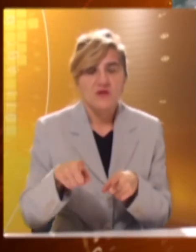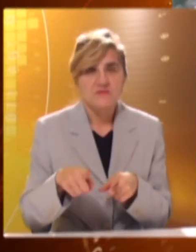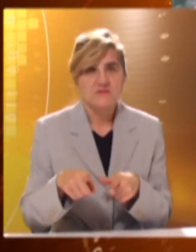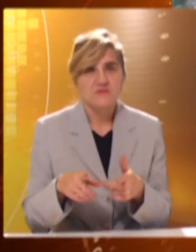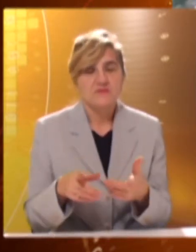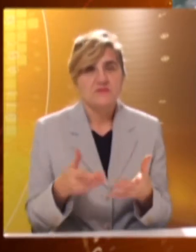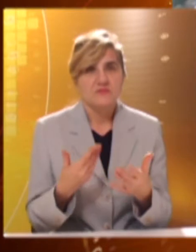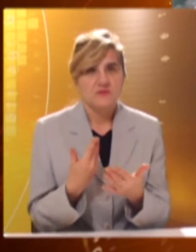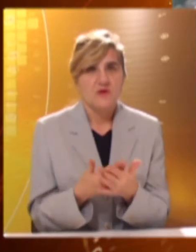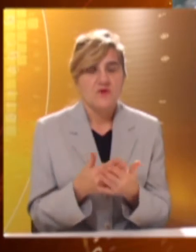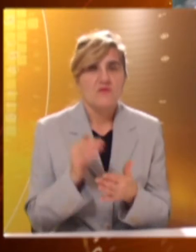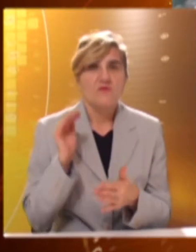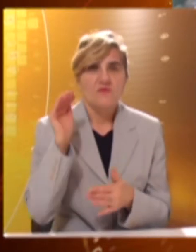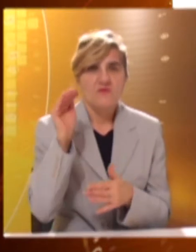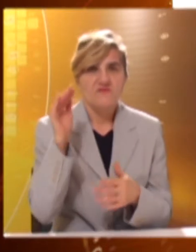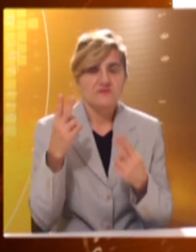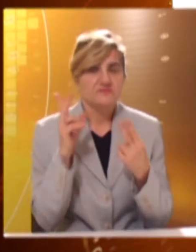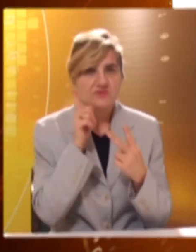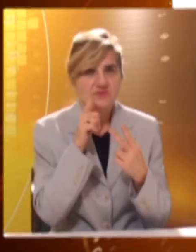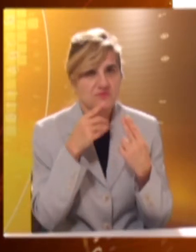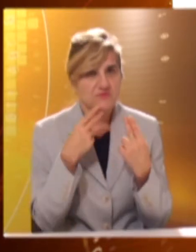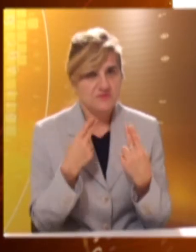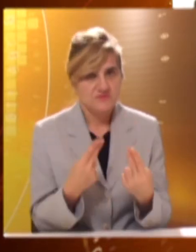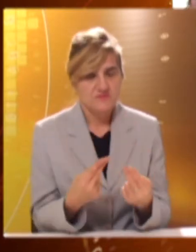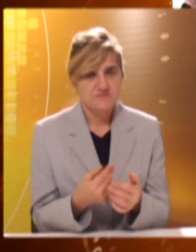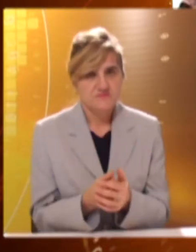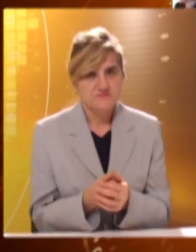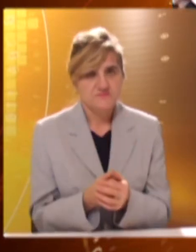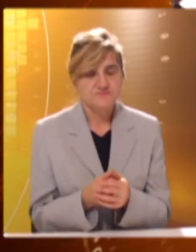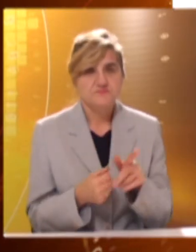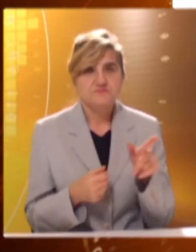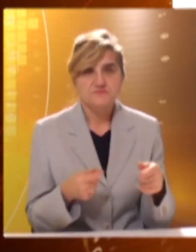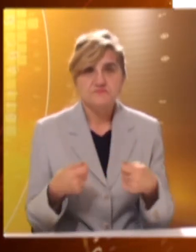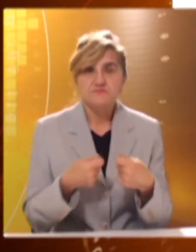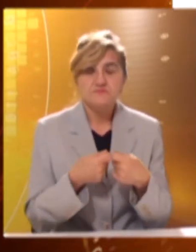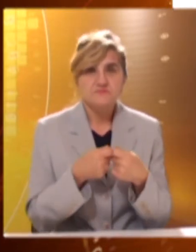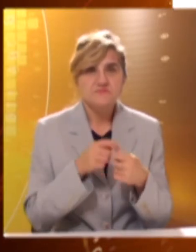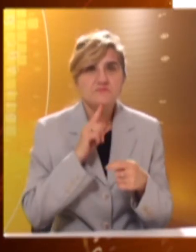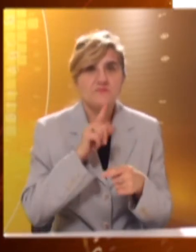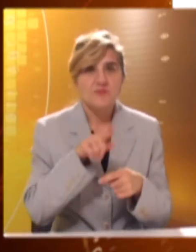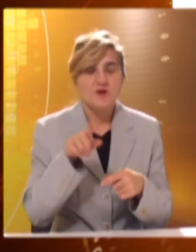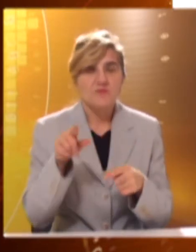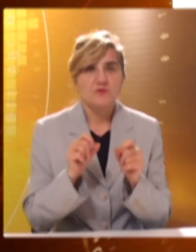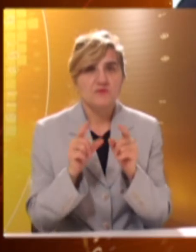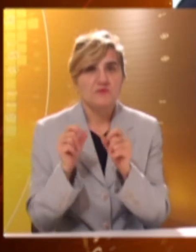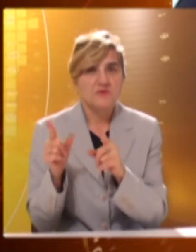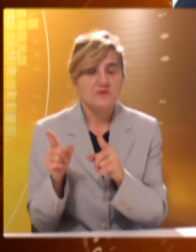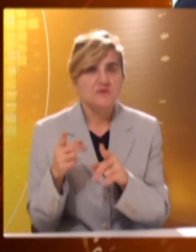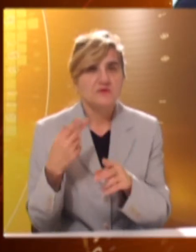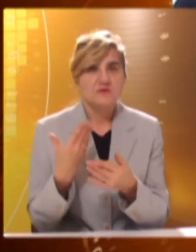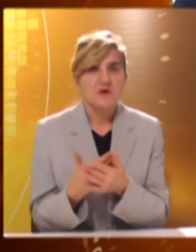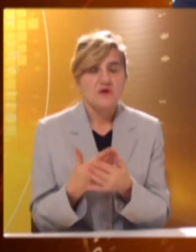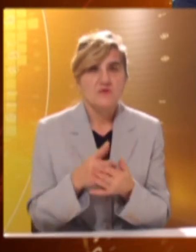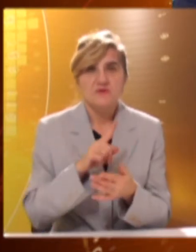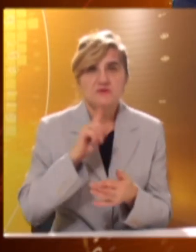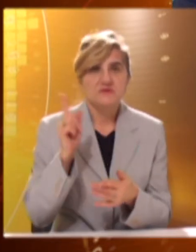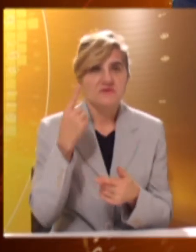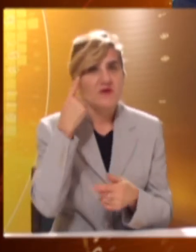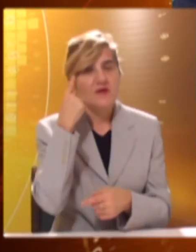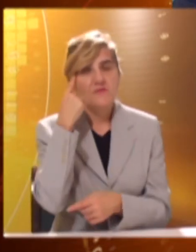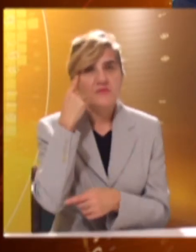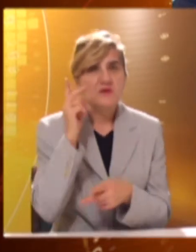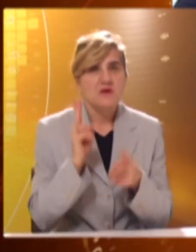su informacije svakako jako dragocene. Iz civilnih organizacija koje planiraju da apliciraju za ovaj projekat navode da su ovakvi konkursi važni jer podstiču građane